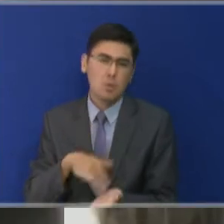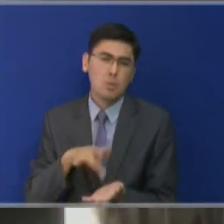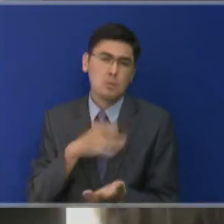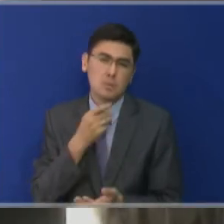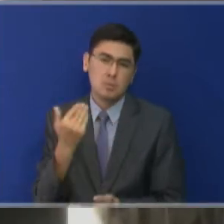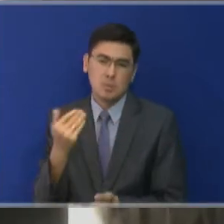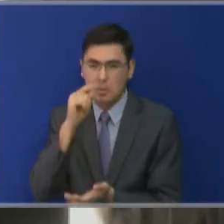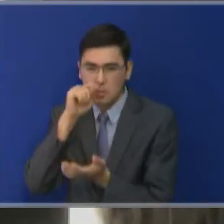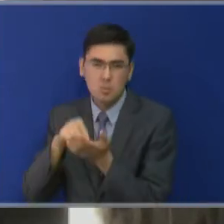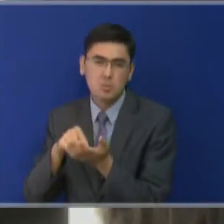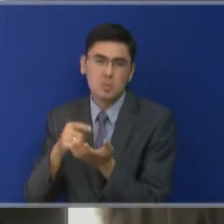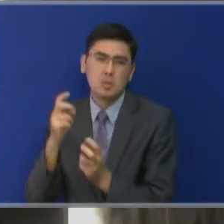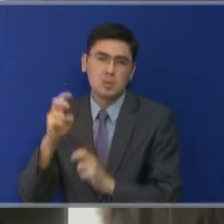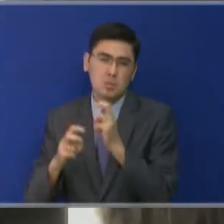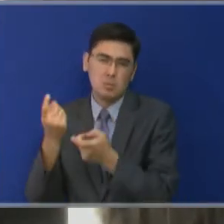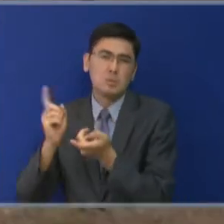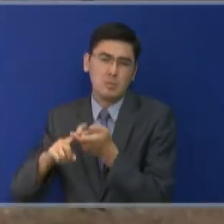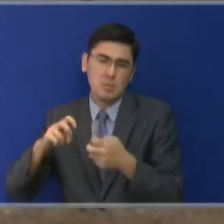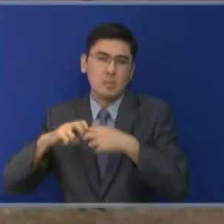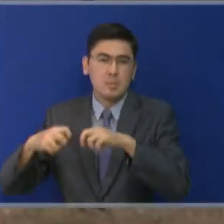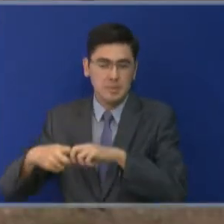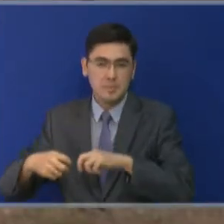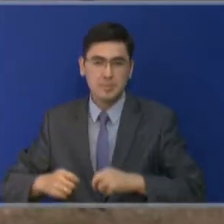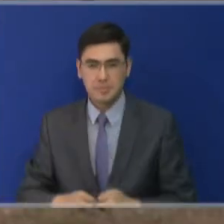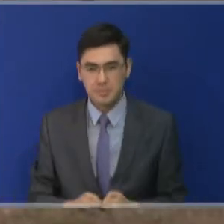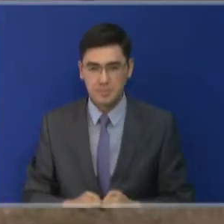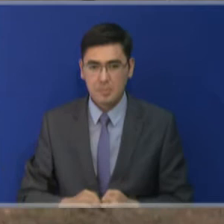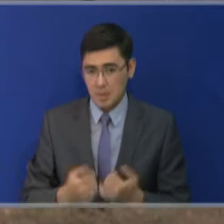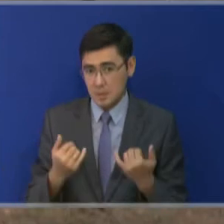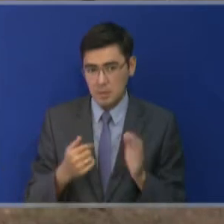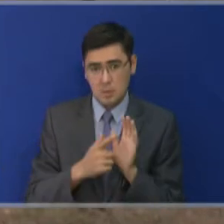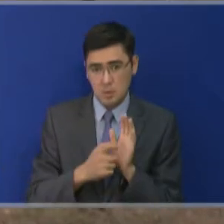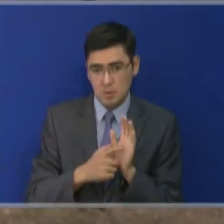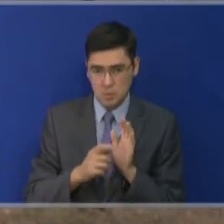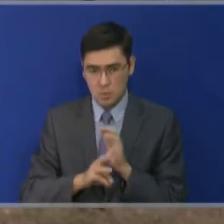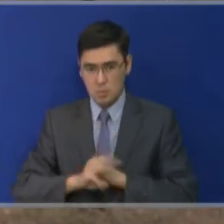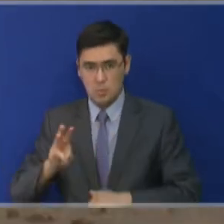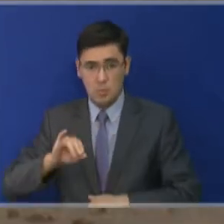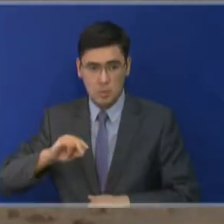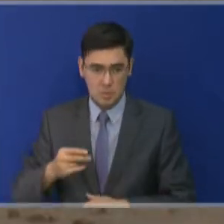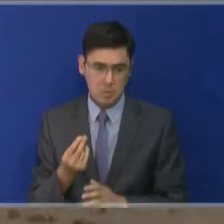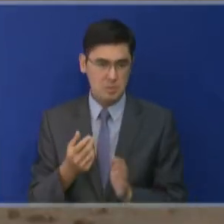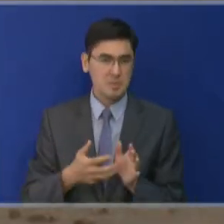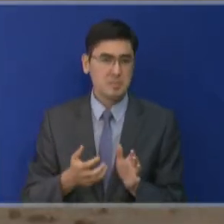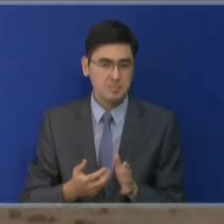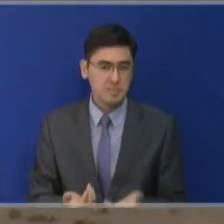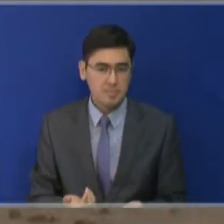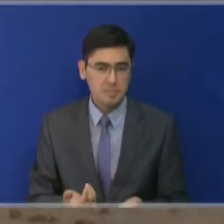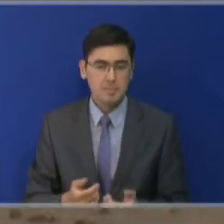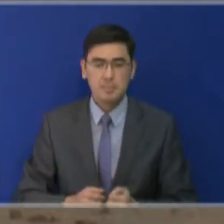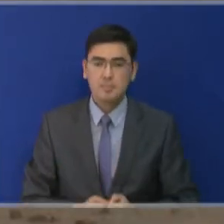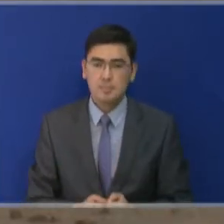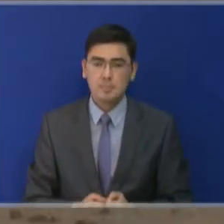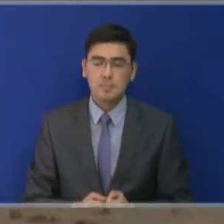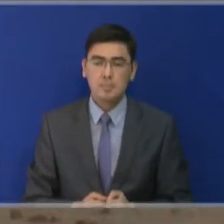болды. Жалпы еттің барлық түрлері бойынша бүгінгі күні 700 миллион теңге жетіспейді. салалық ведомство басшысы жағдайды өткен және